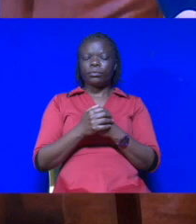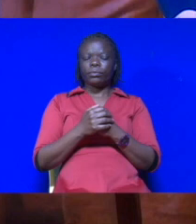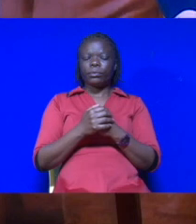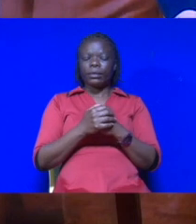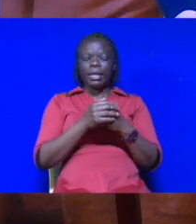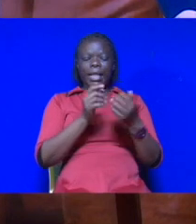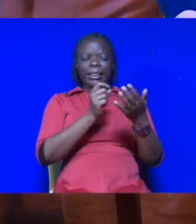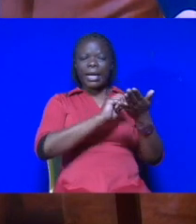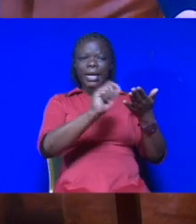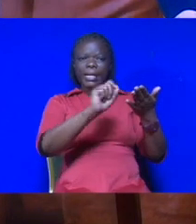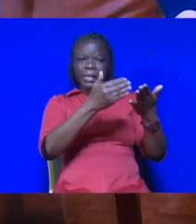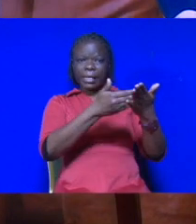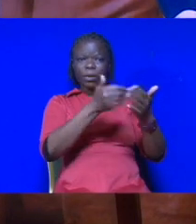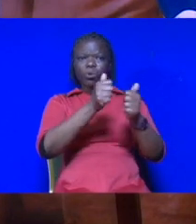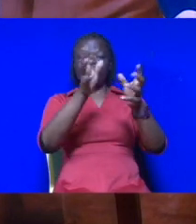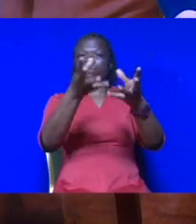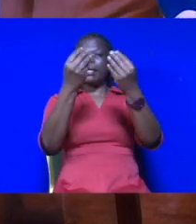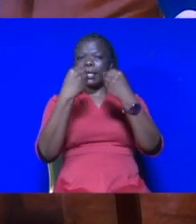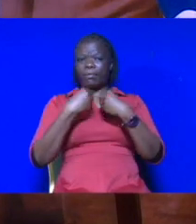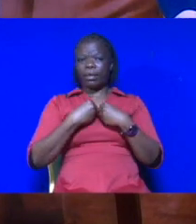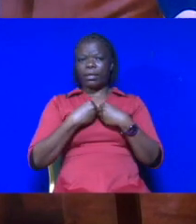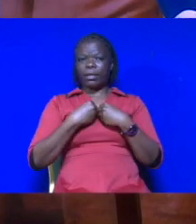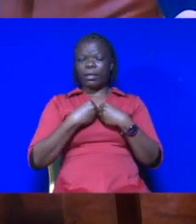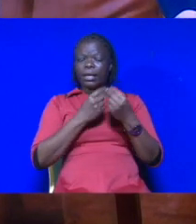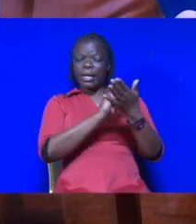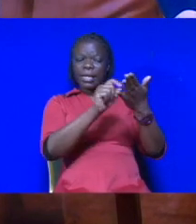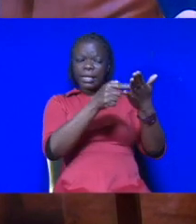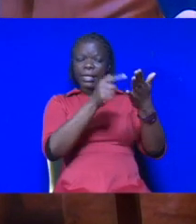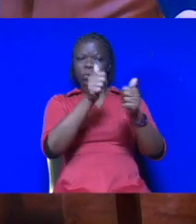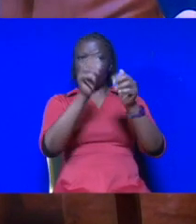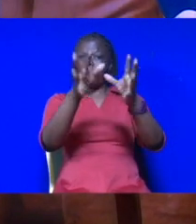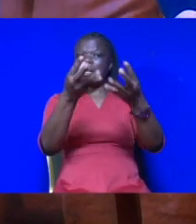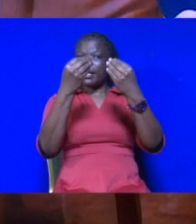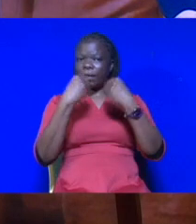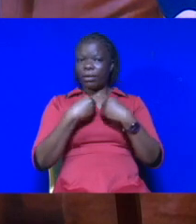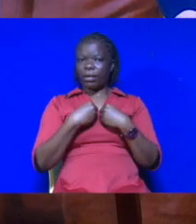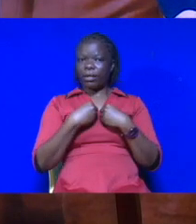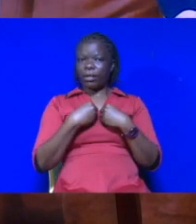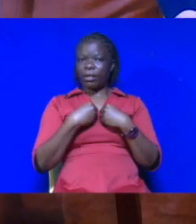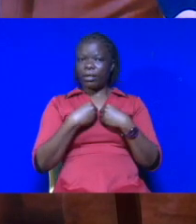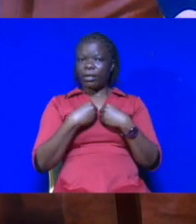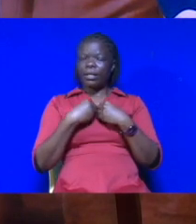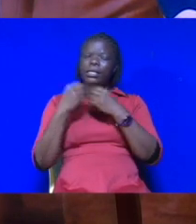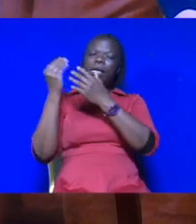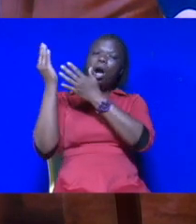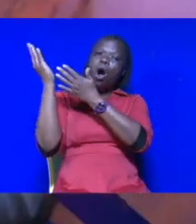maandiko haya tuliyopewa. Maandiko haya tuliyopewa ni